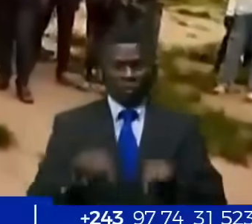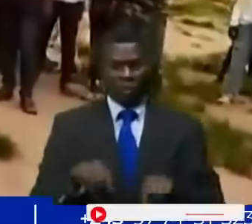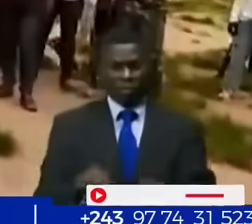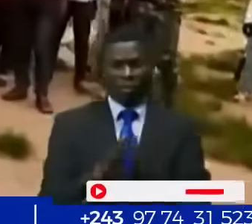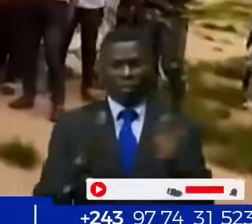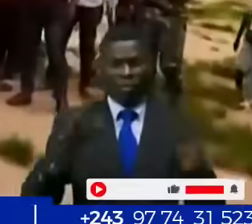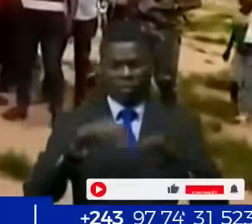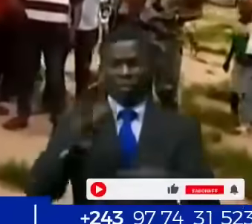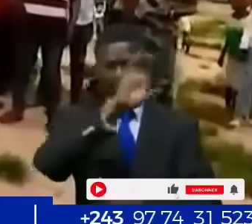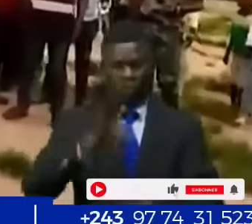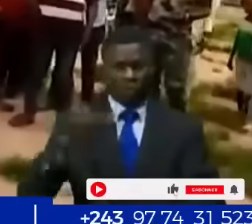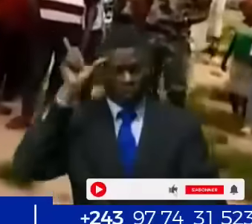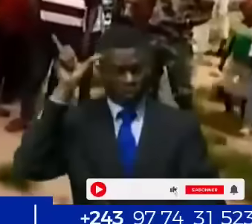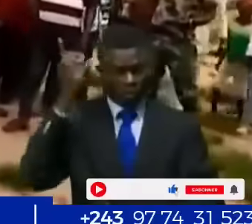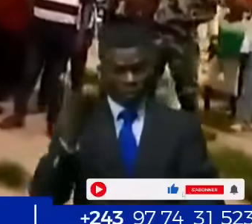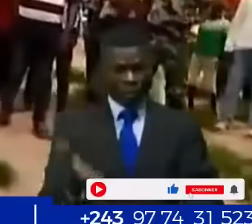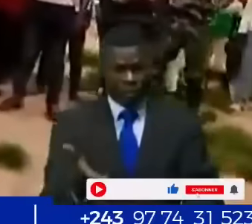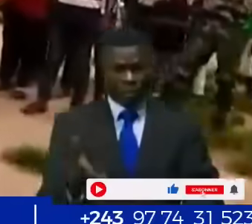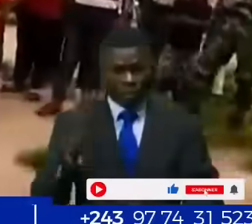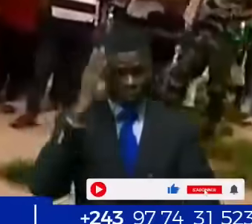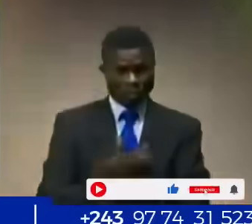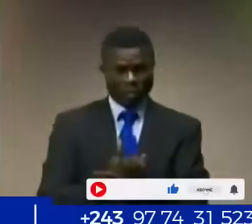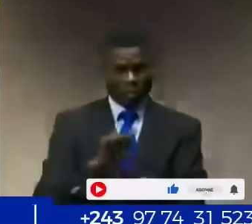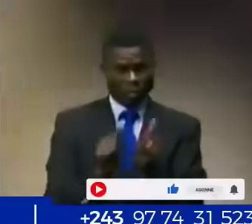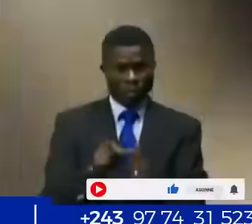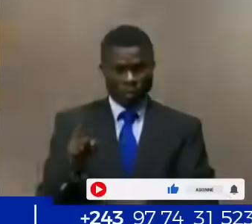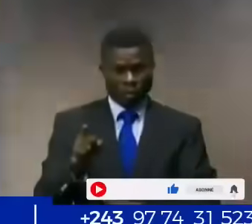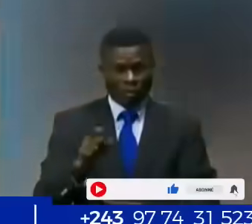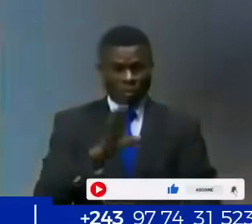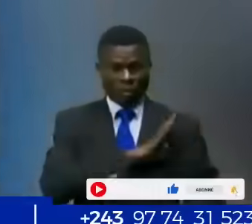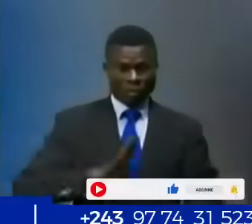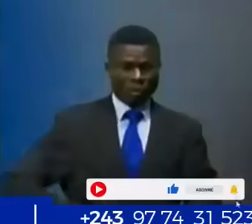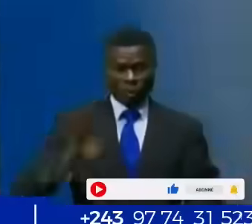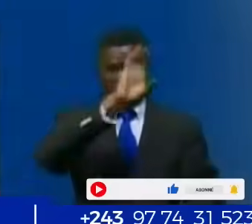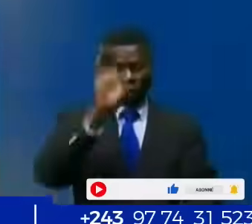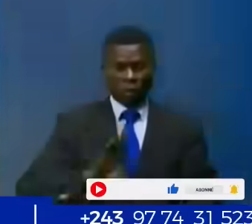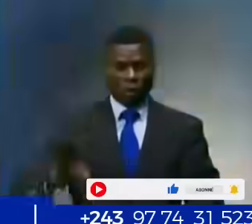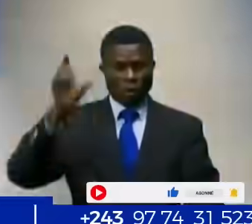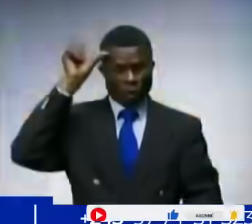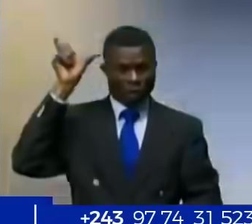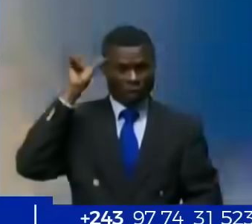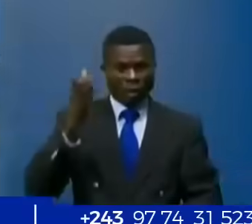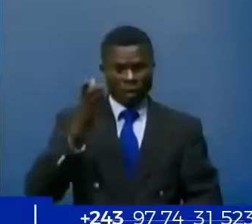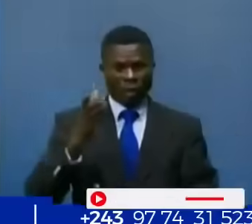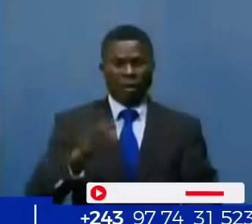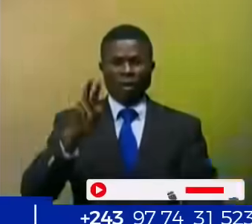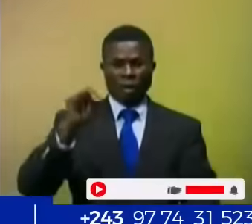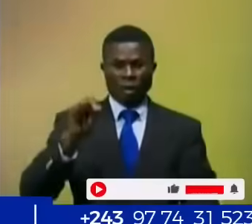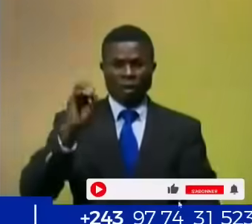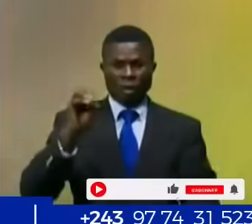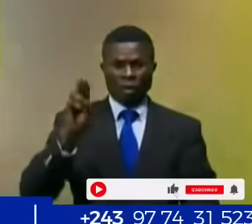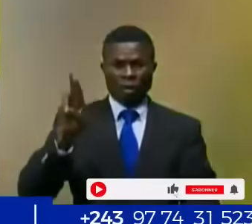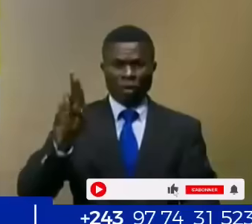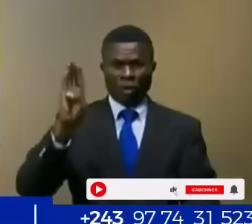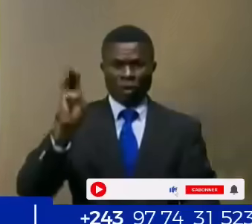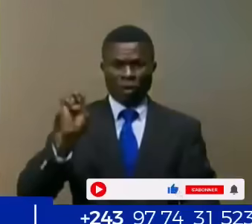et dans la commune de Lingwala en particulier. Pour mettre fin à cette situation, le bourgmestre de cette municipalité, Norbert Mujiga Ziyundula,